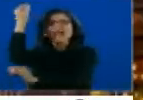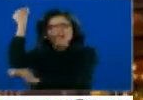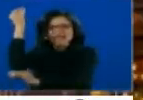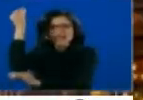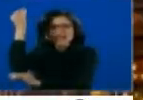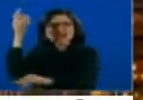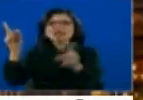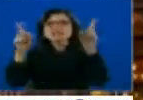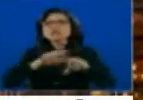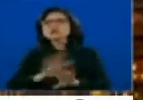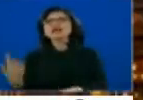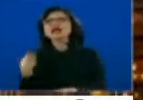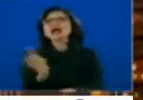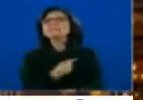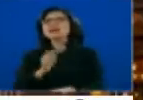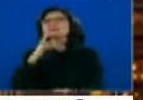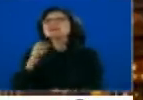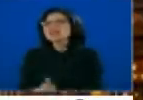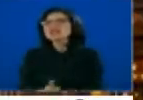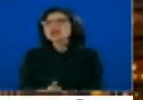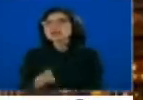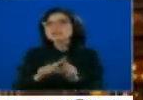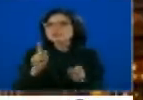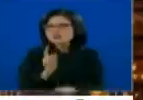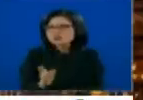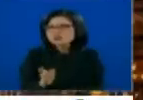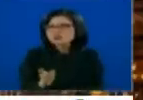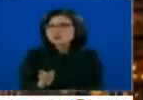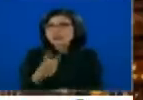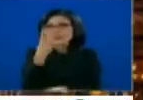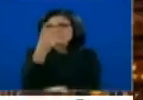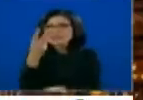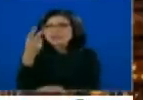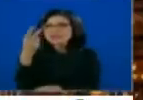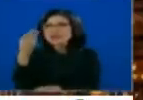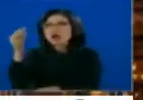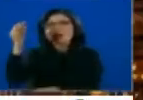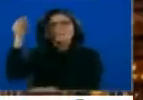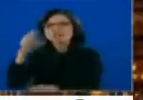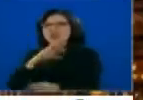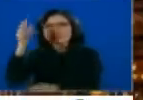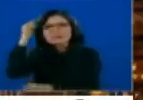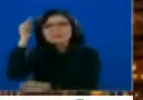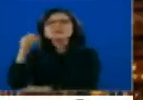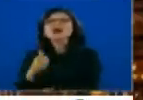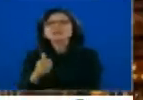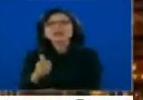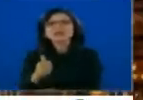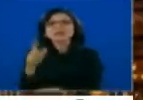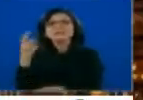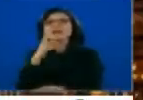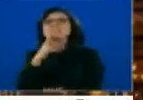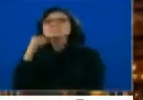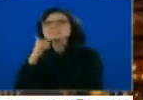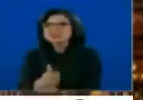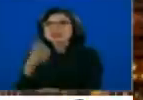kaminya yang penting justru ini tentu melihat kepemimpinan lain baik-baik saja tapi kami ingin garis bawahi Kami